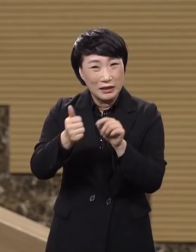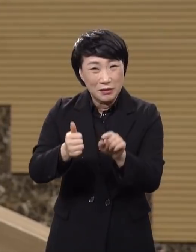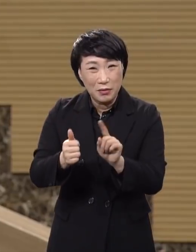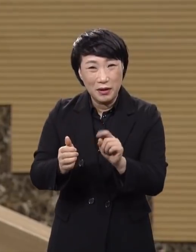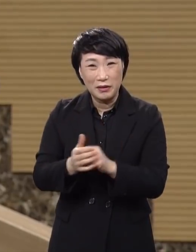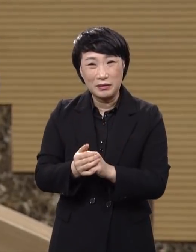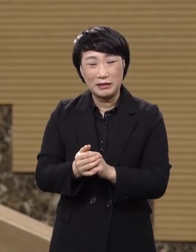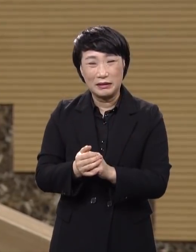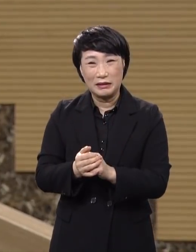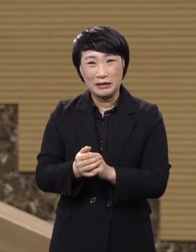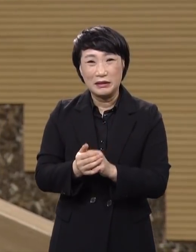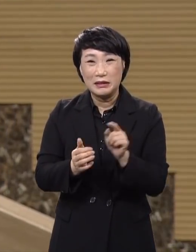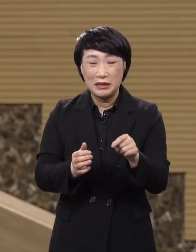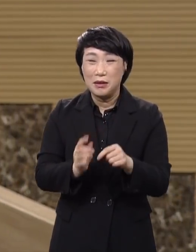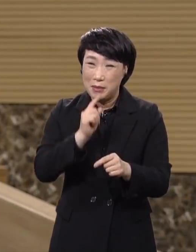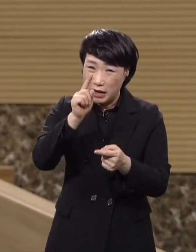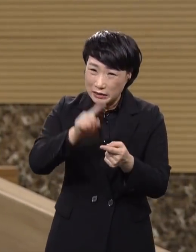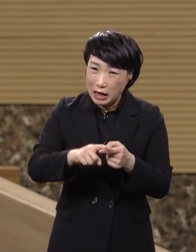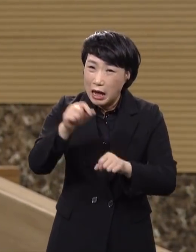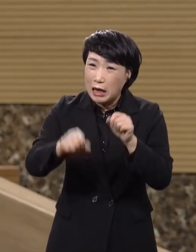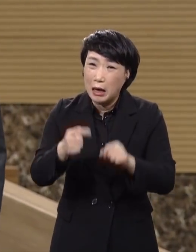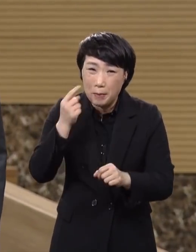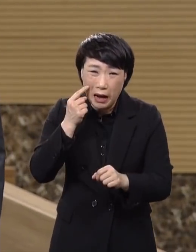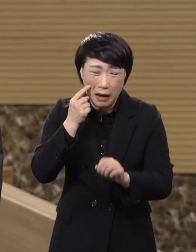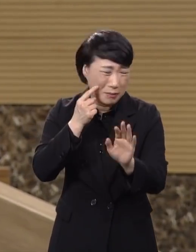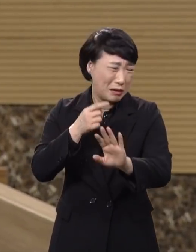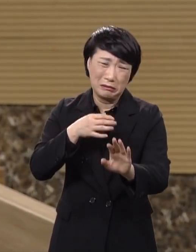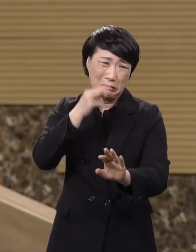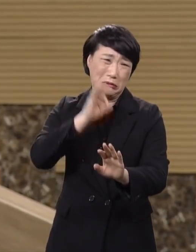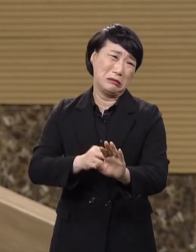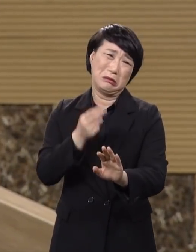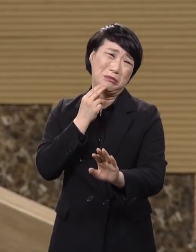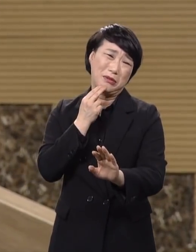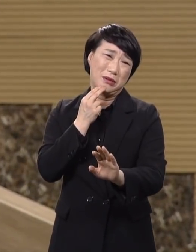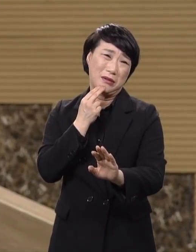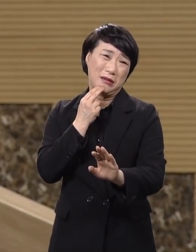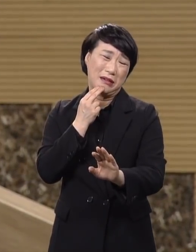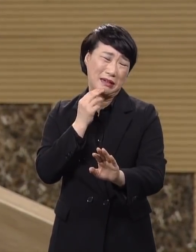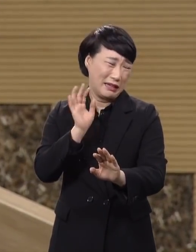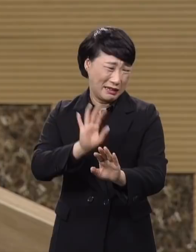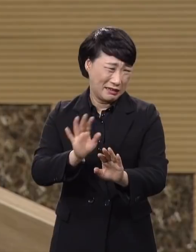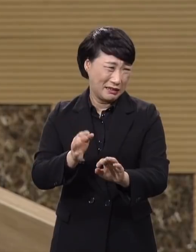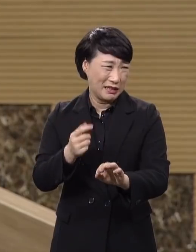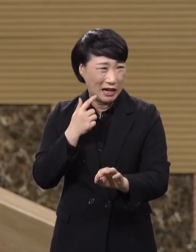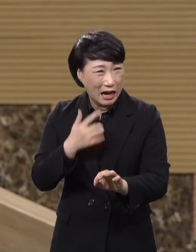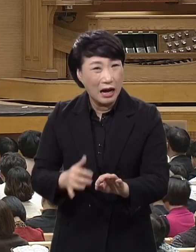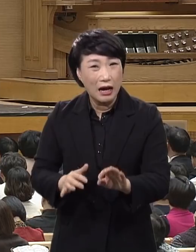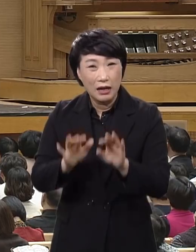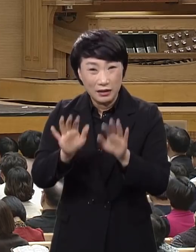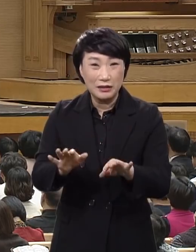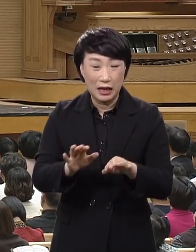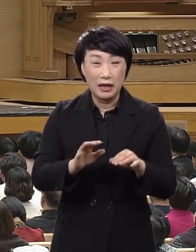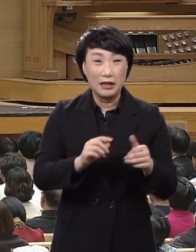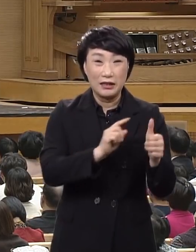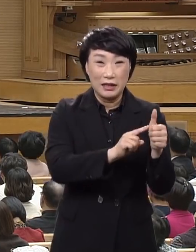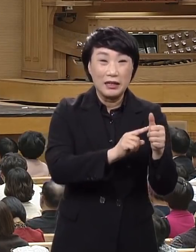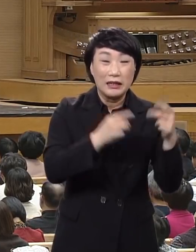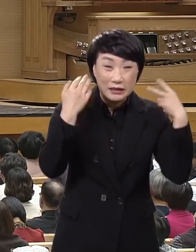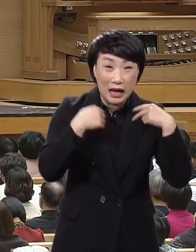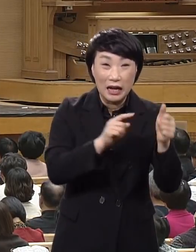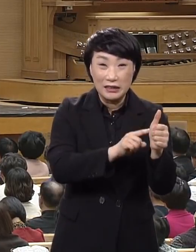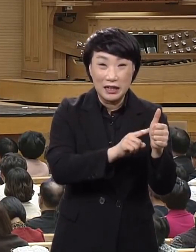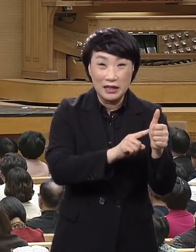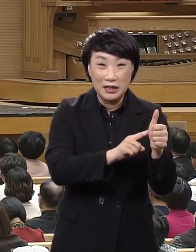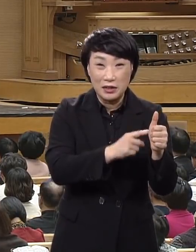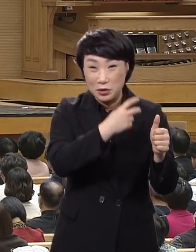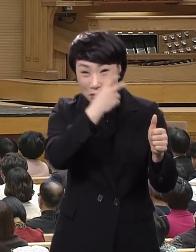듣고 그들의 말대로 해봐야 별로 신통하게 되는 게 없어. 근데